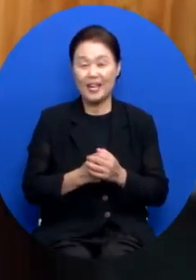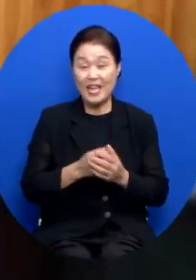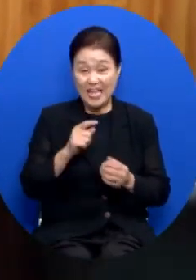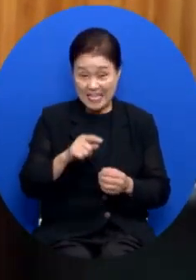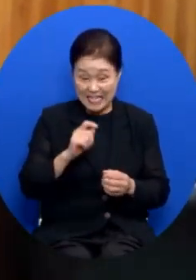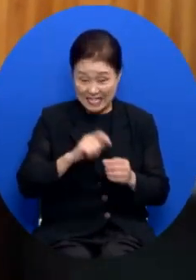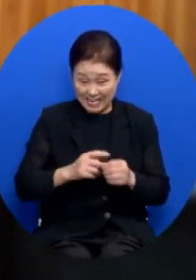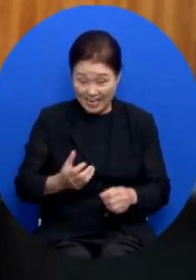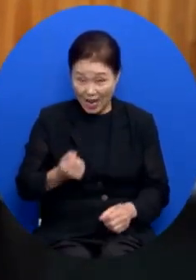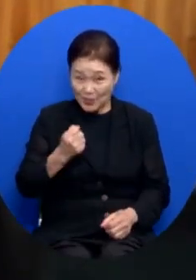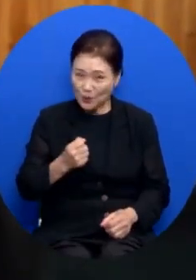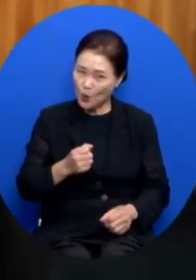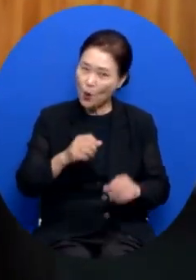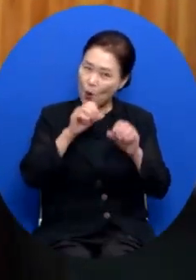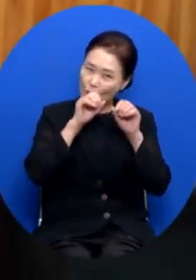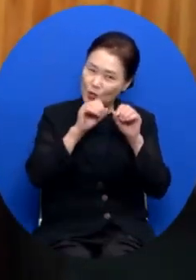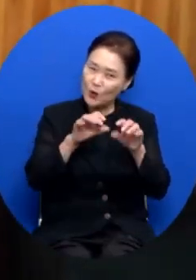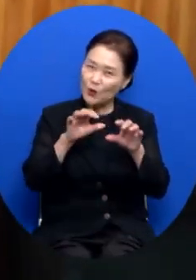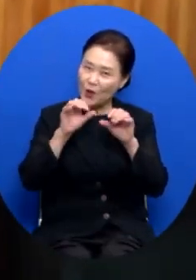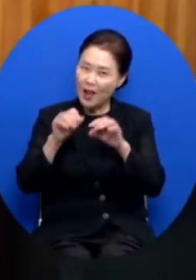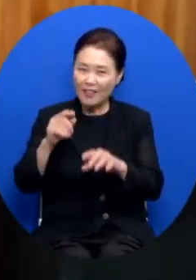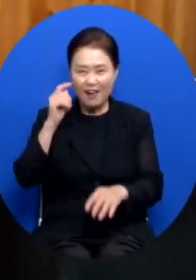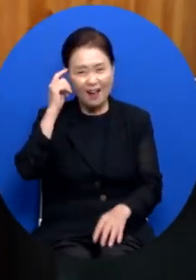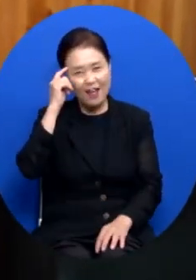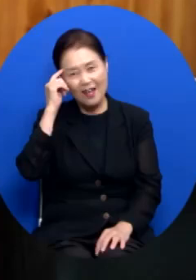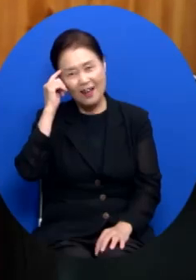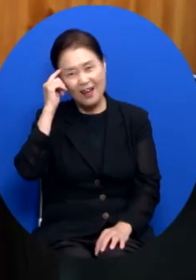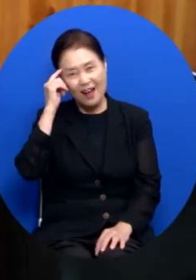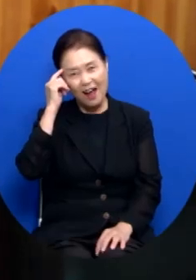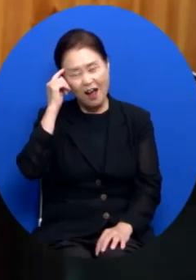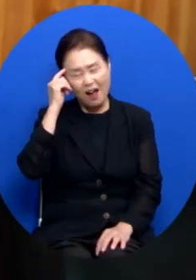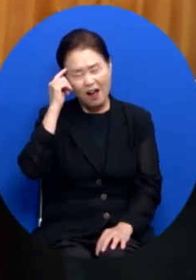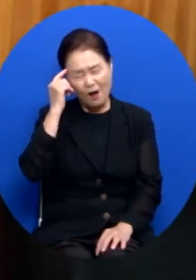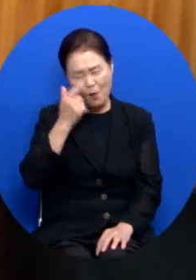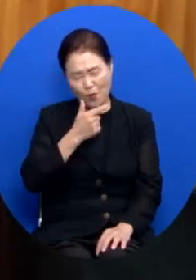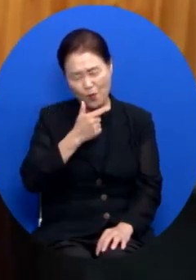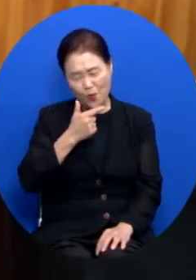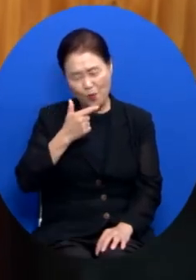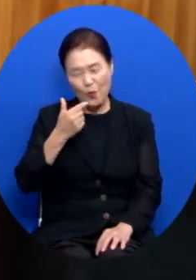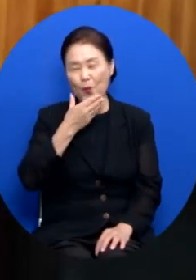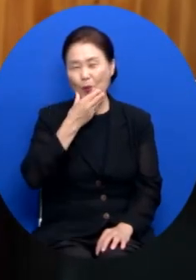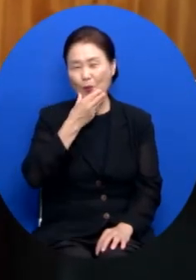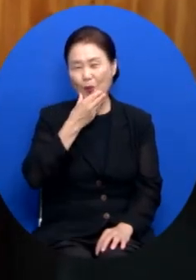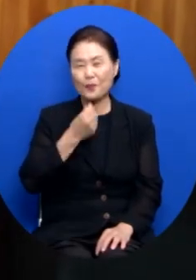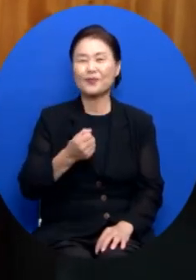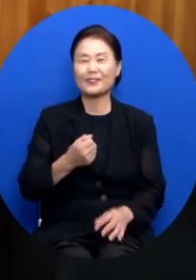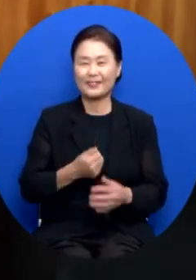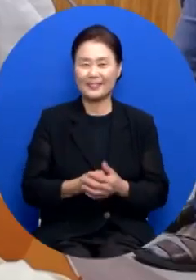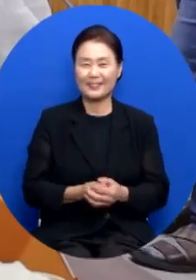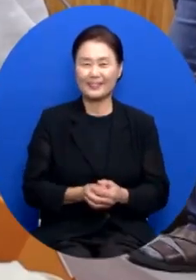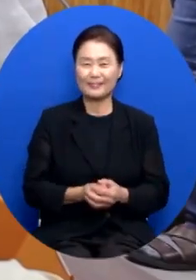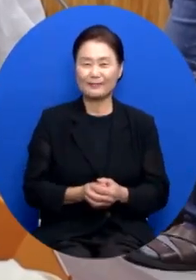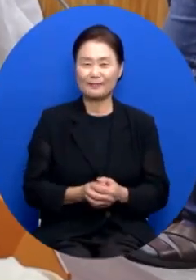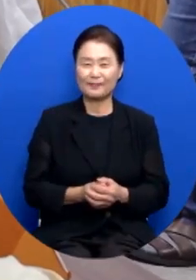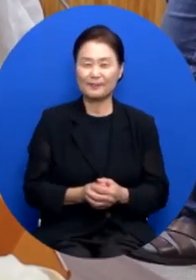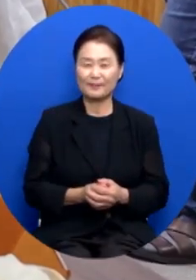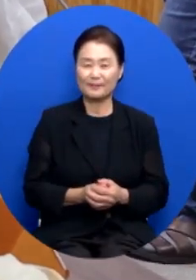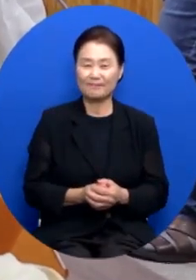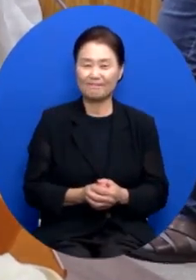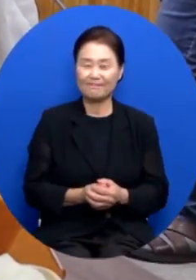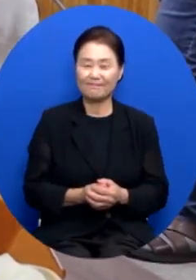그리고 또 하나, 이걸로 가지고 전도를 할 것을 생각하니까 너무